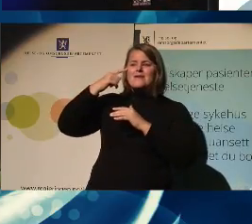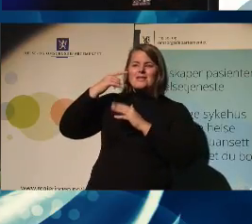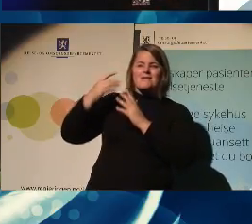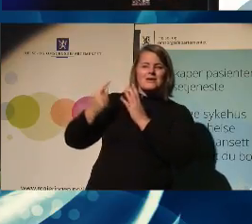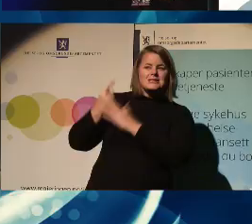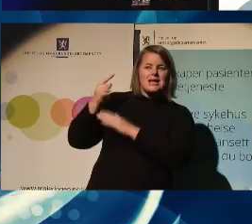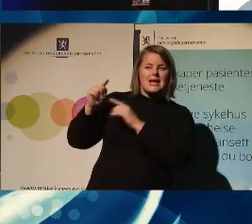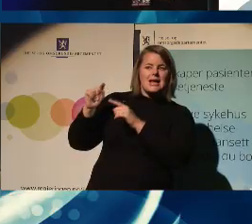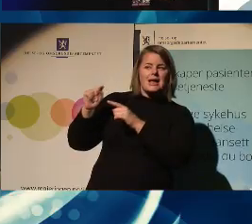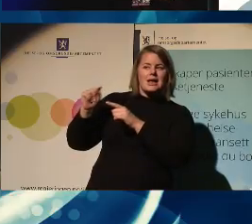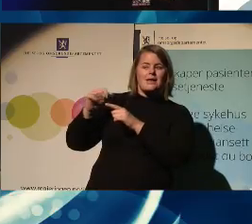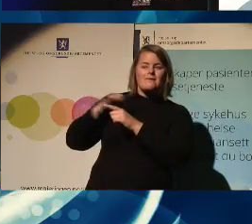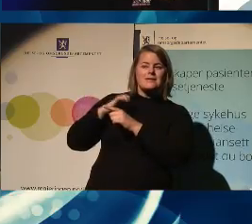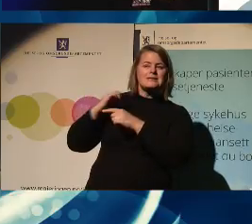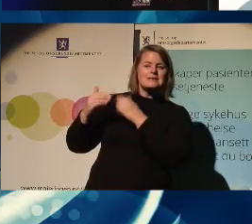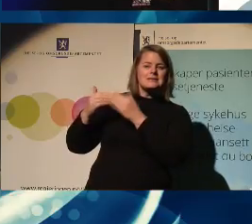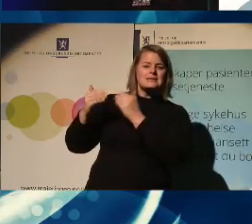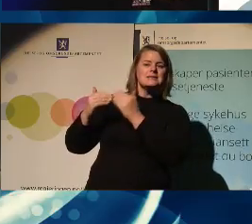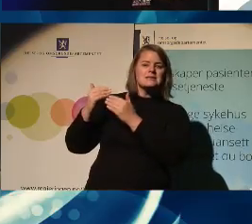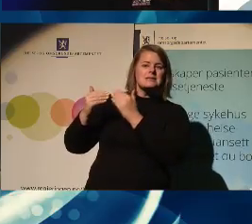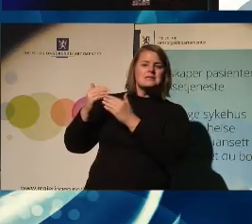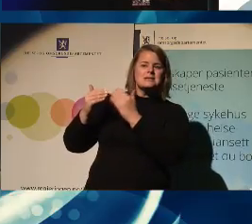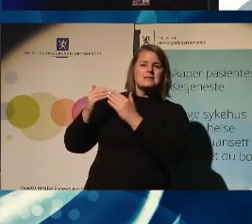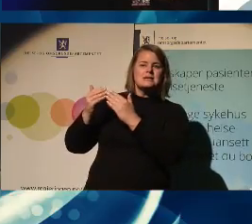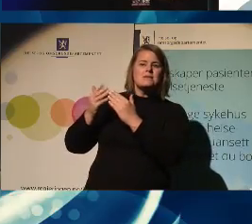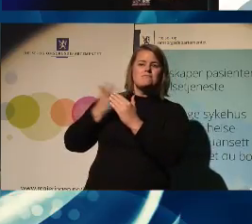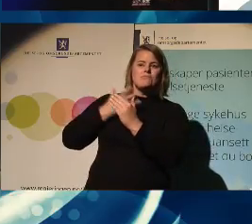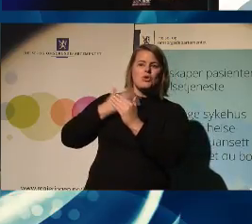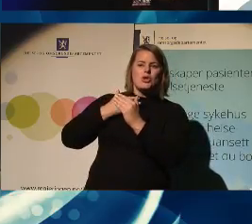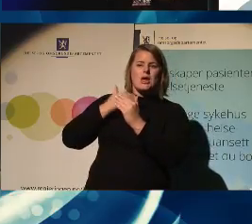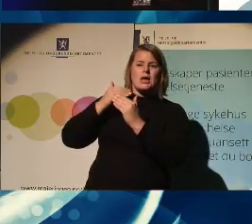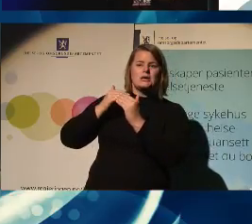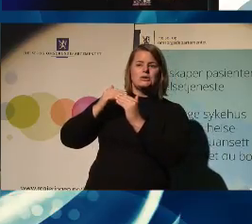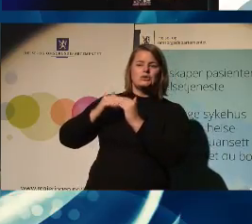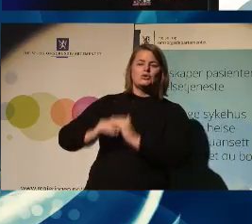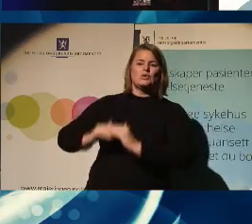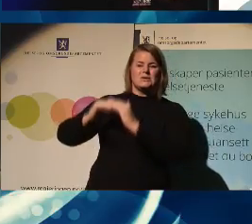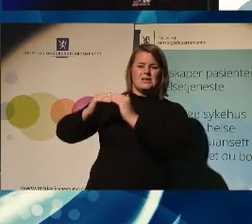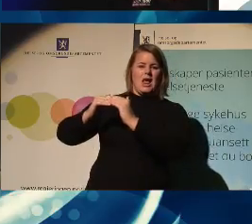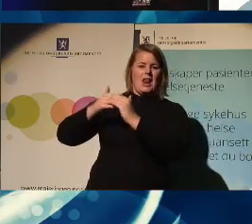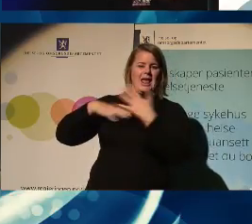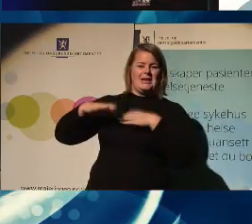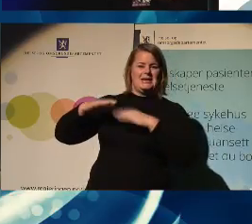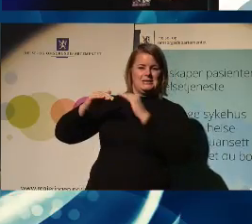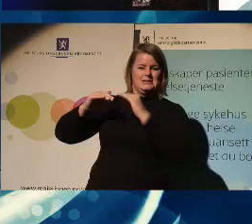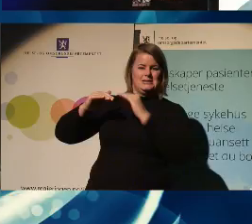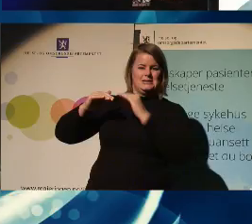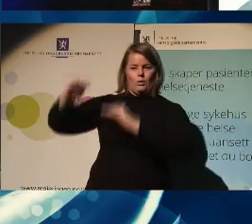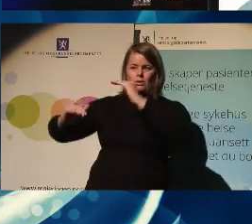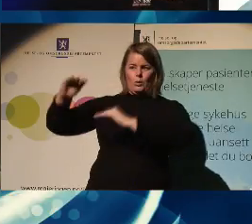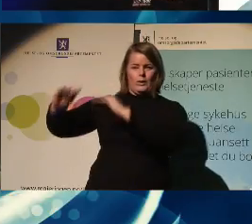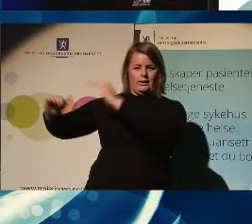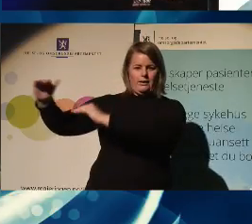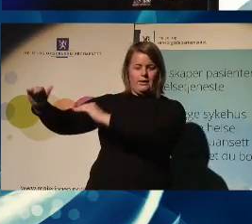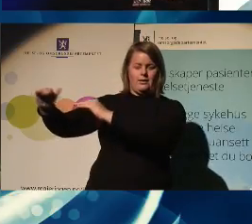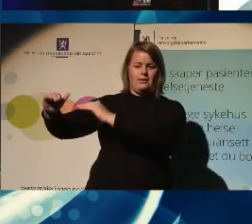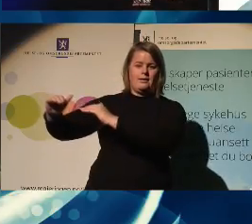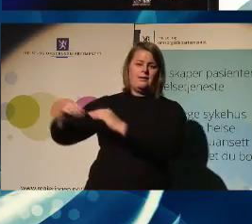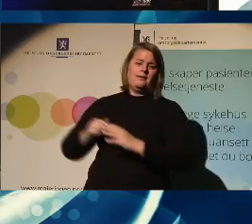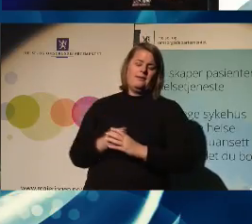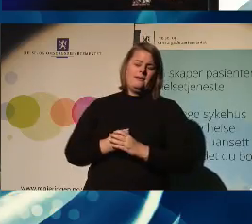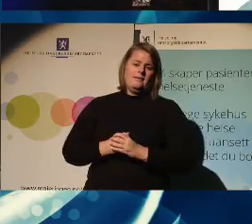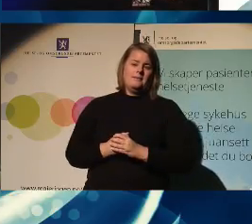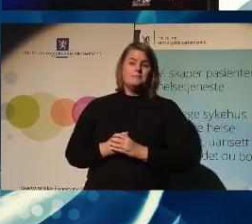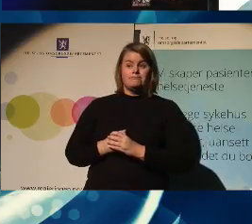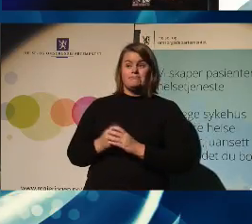begynner å bli store grader av sosiale helseulikheter i et land som er da